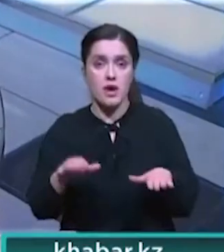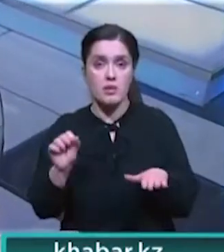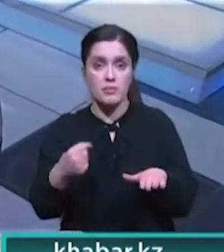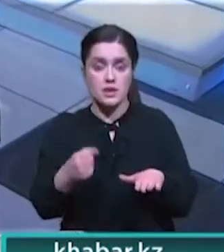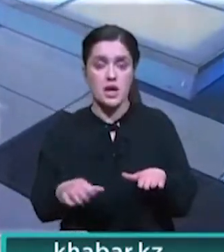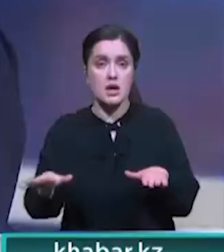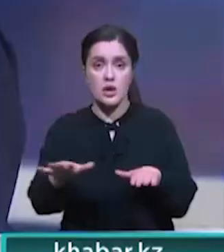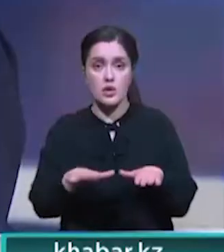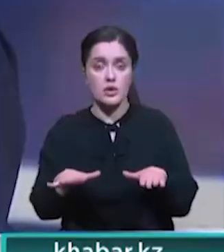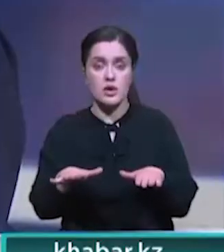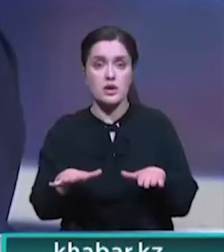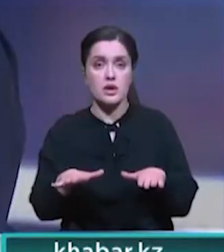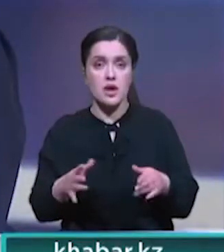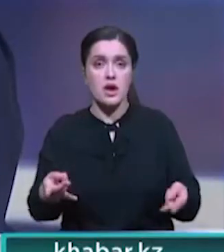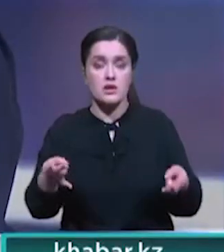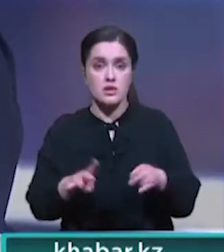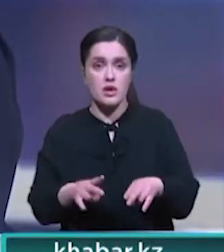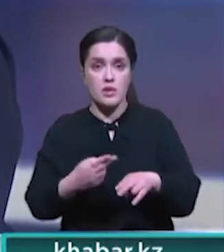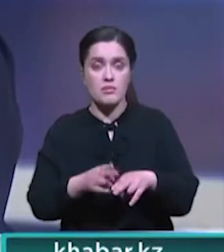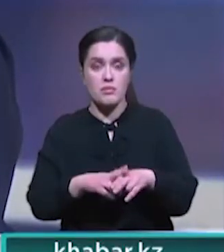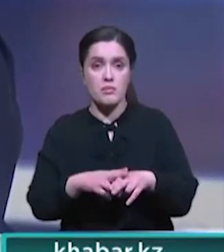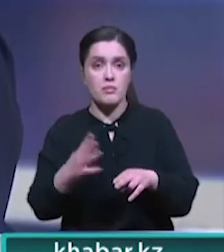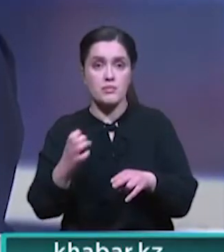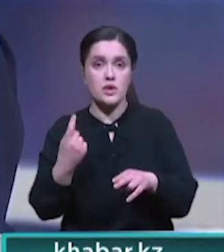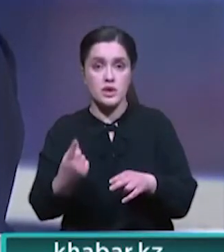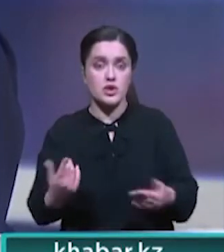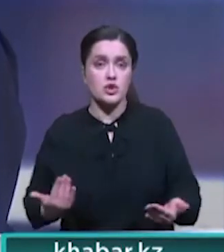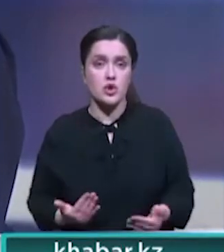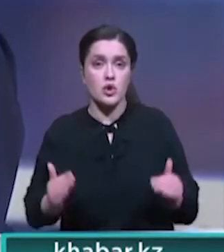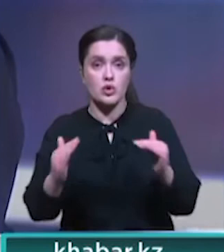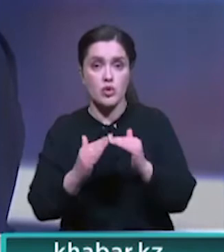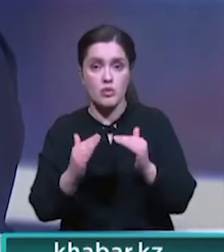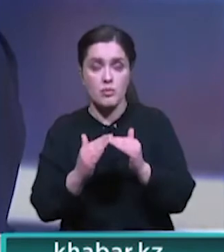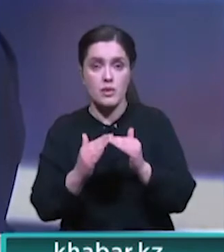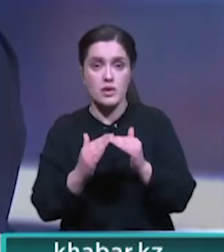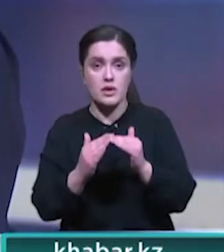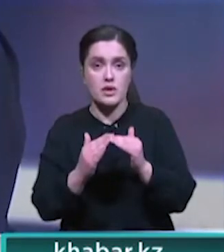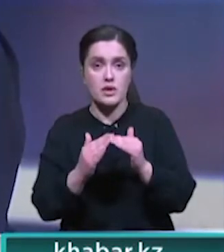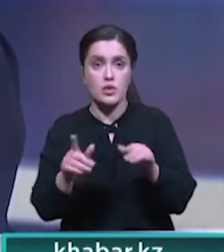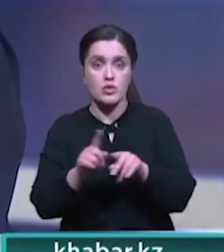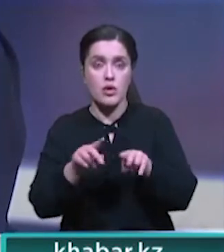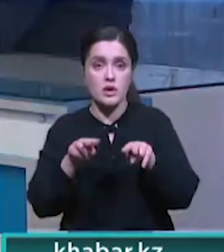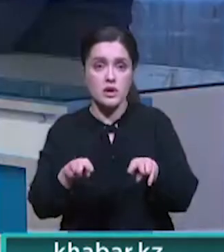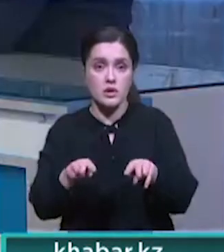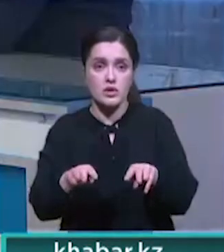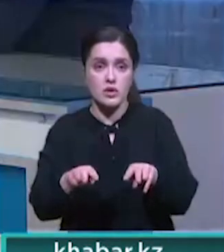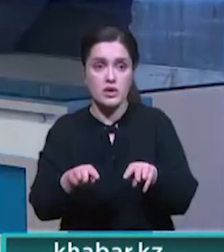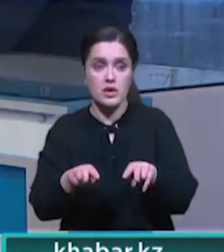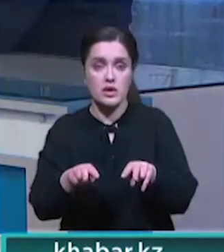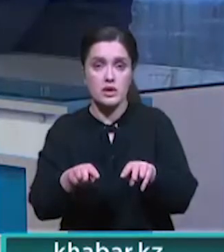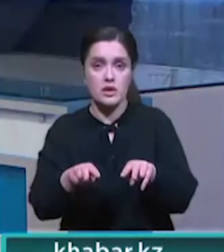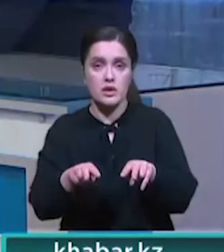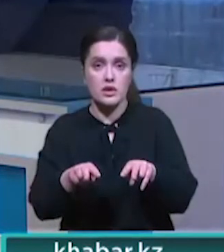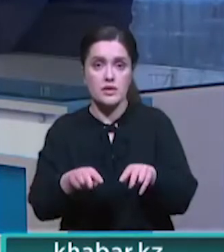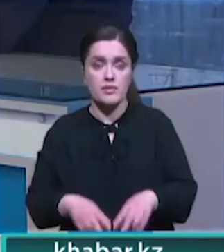Атбасарскому району остается 501 жилой дом. Но данный вопрос сейчас... На контроле